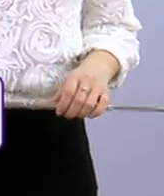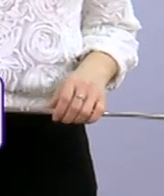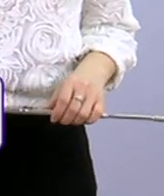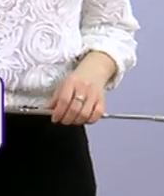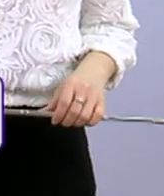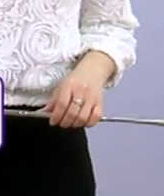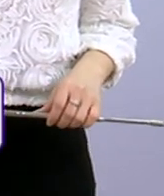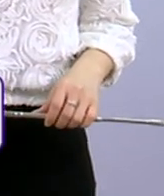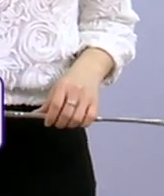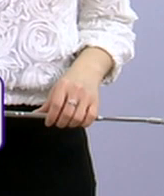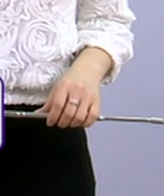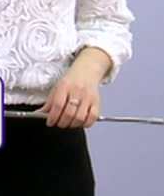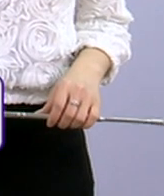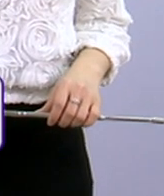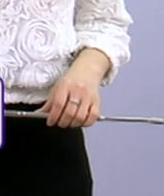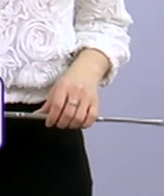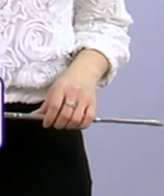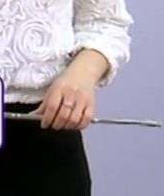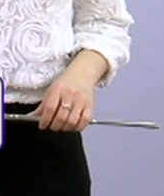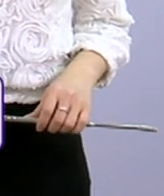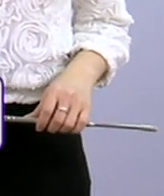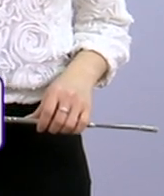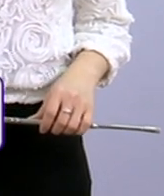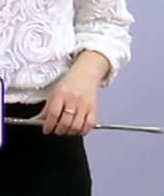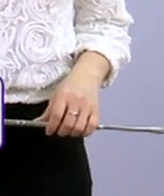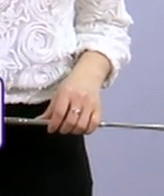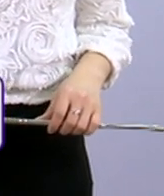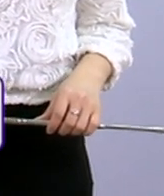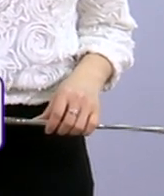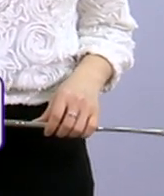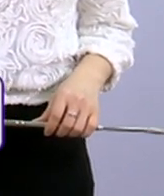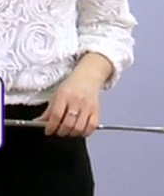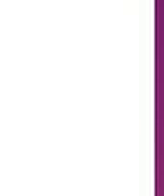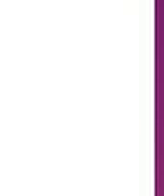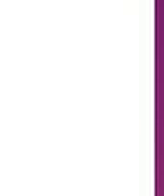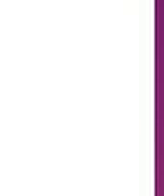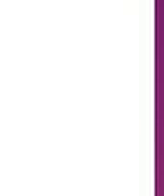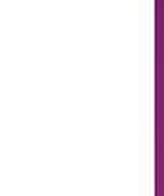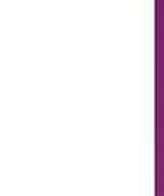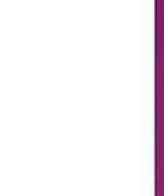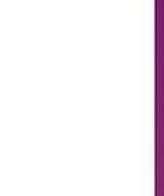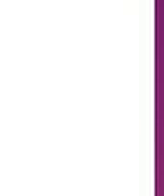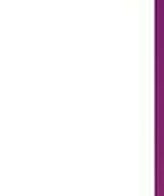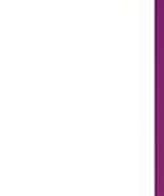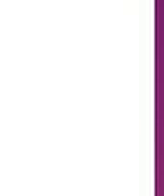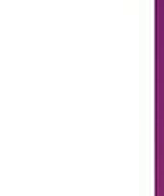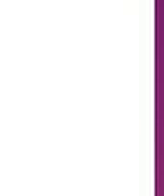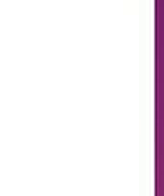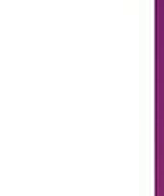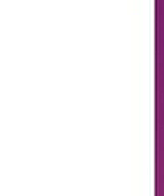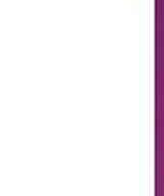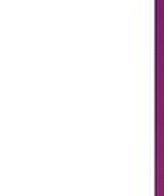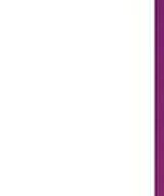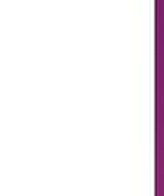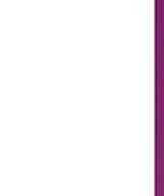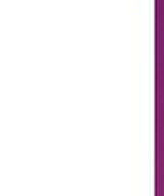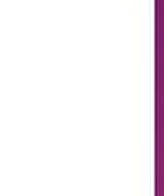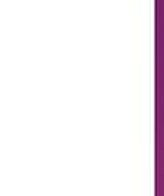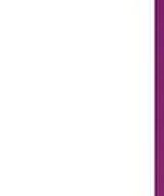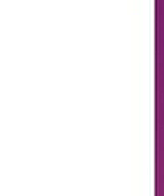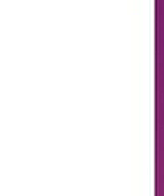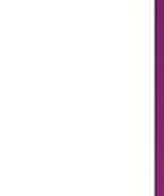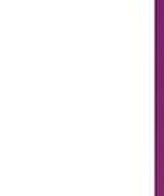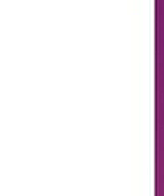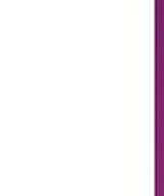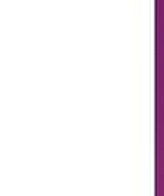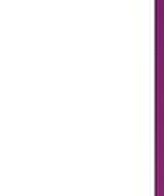Dear children, now it's time for the grammar. I'm going to explain you the modal verb can. Балалар, мен сіздерге ережені